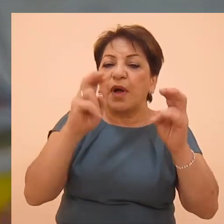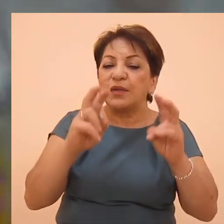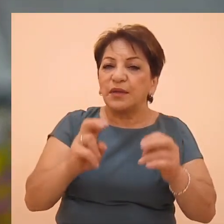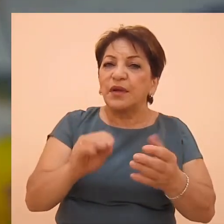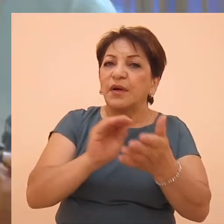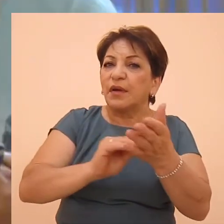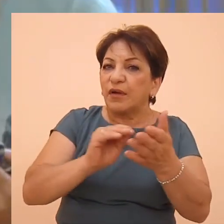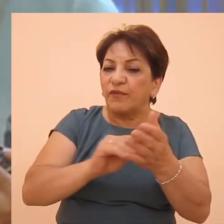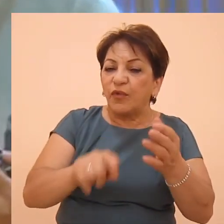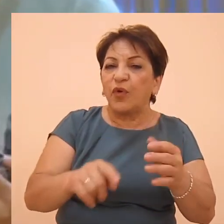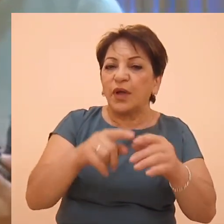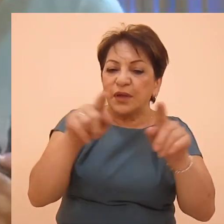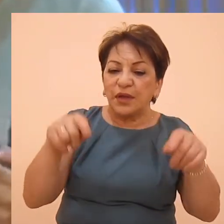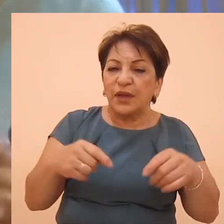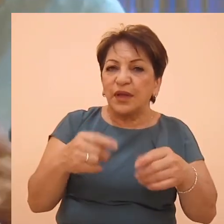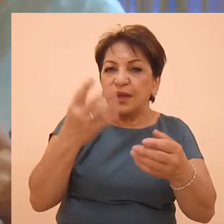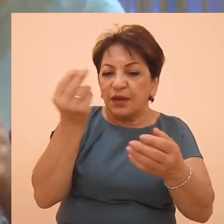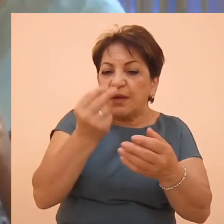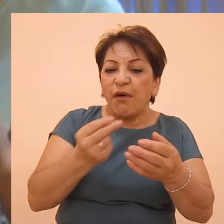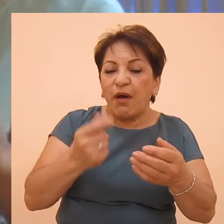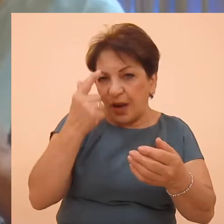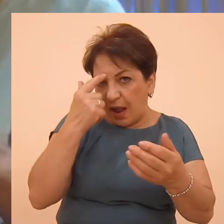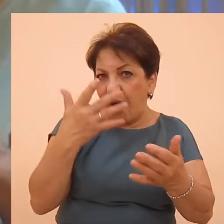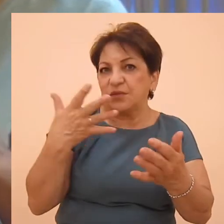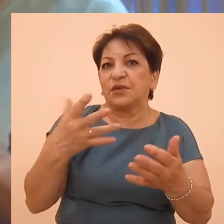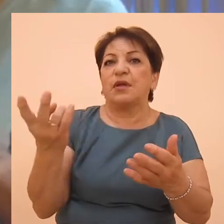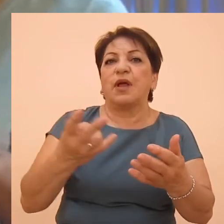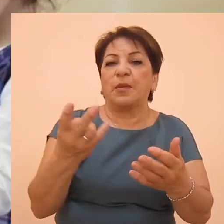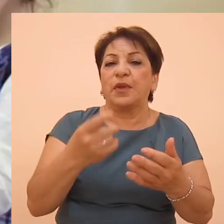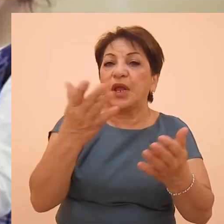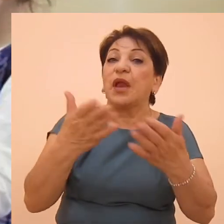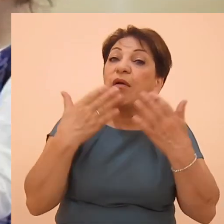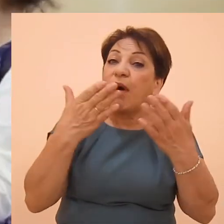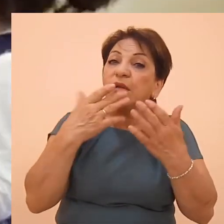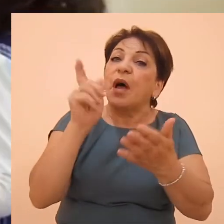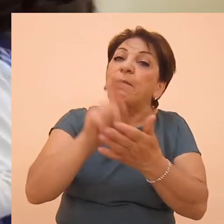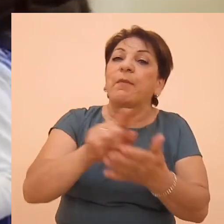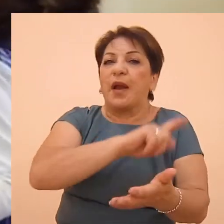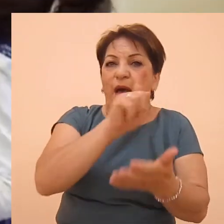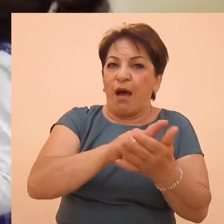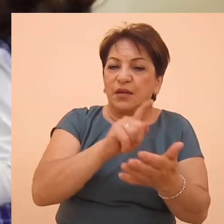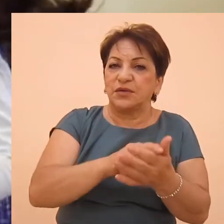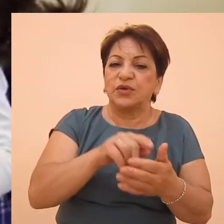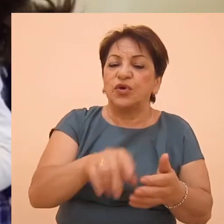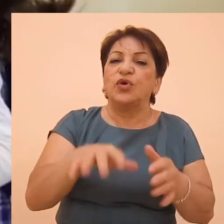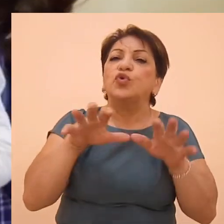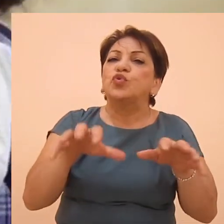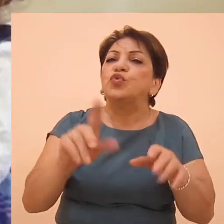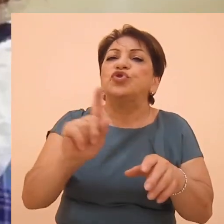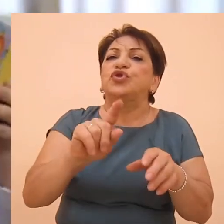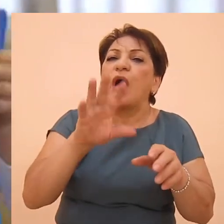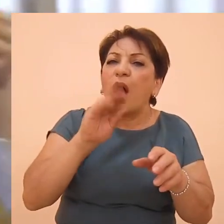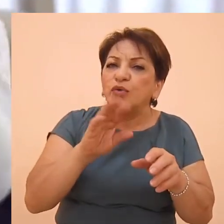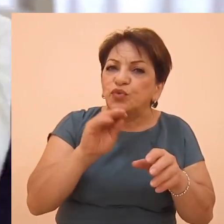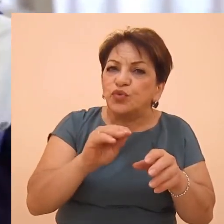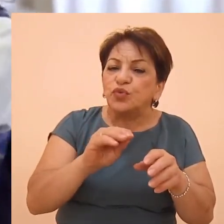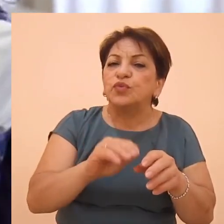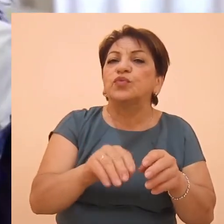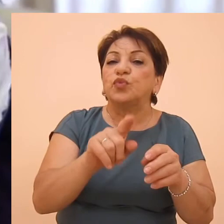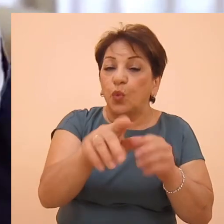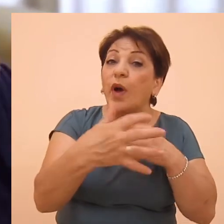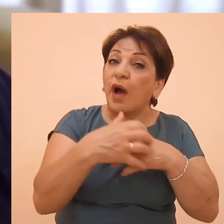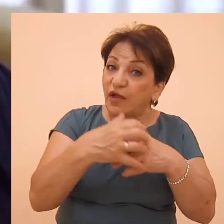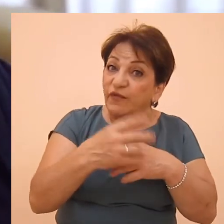և հասկանալի նկարներ։ Գիրք կարդալուց հարցեր տվեք բալիկին, օրինակ, ինչ է ասում շունը, կամ դու տեսնում ես